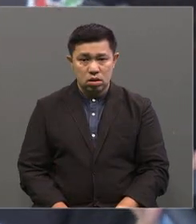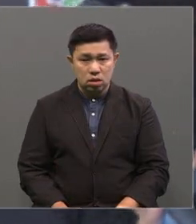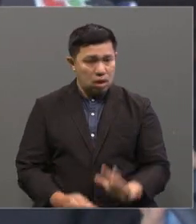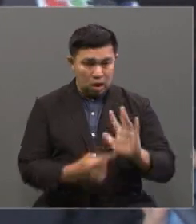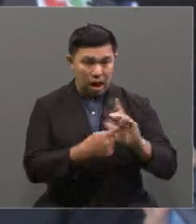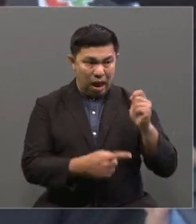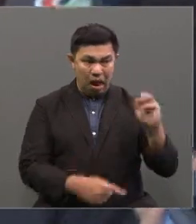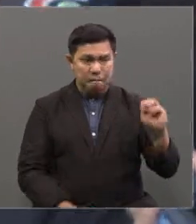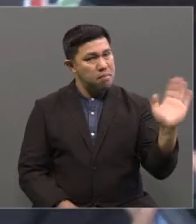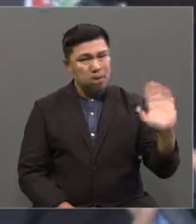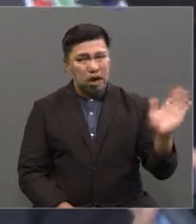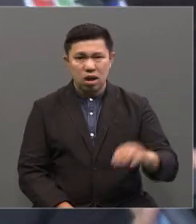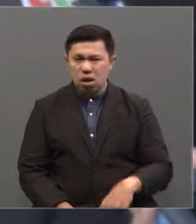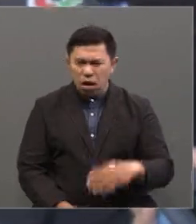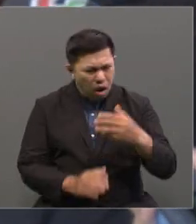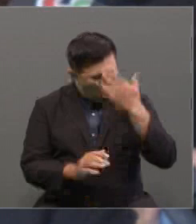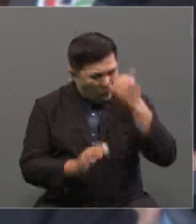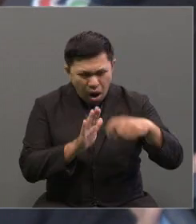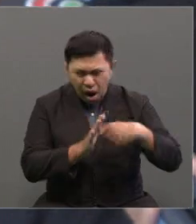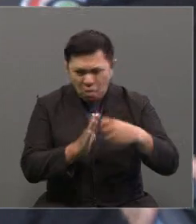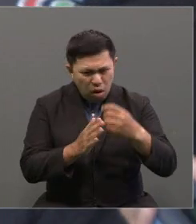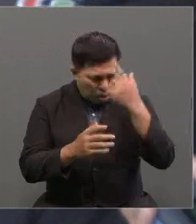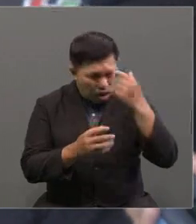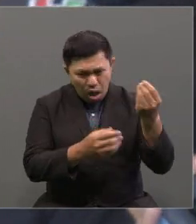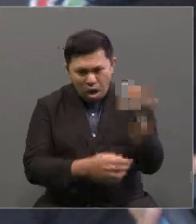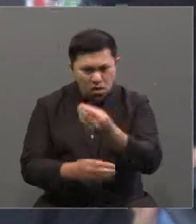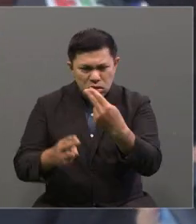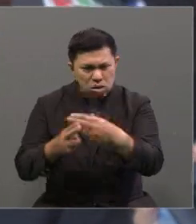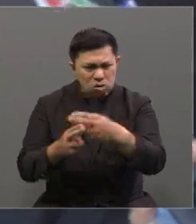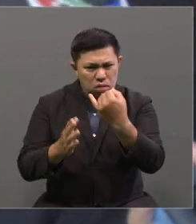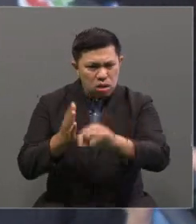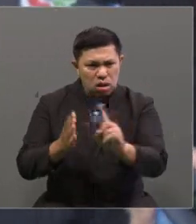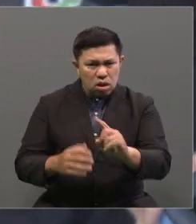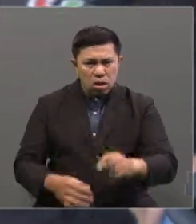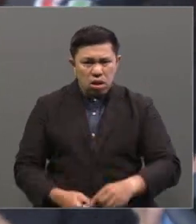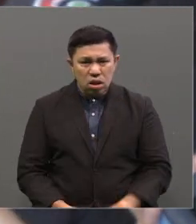แต่ก็ไม่ใช่แอมไงคะ เขามีเหตุผลอะไรครับต้องมาเขามีเหตุผลอะไร